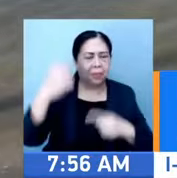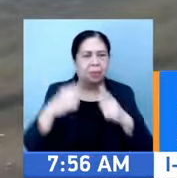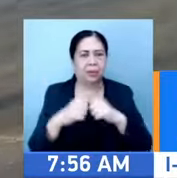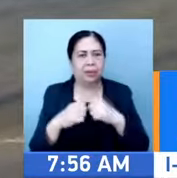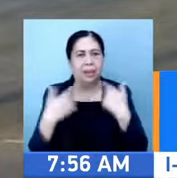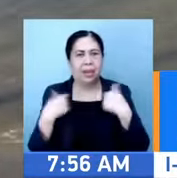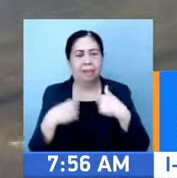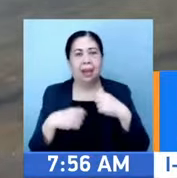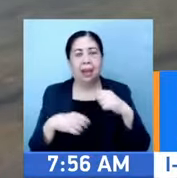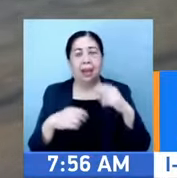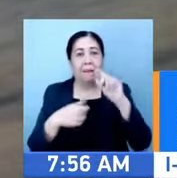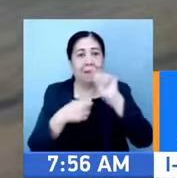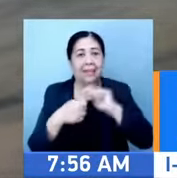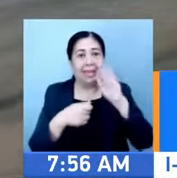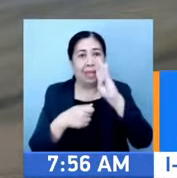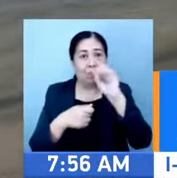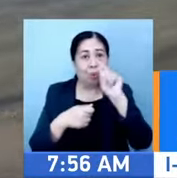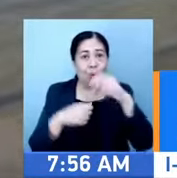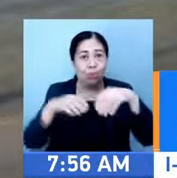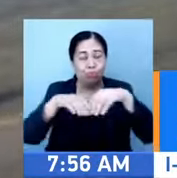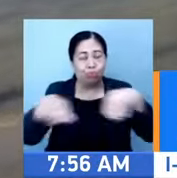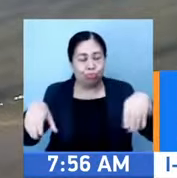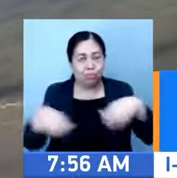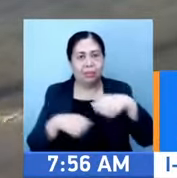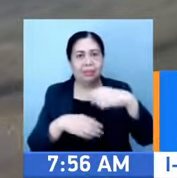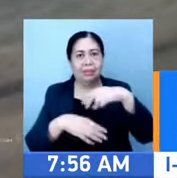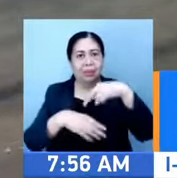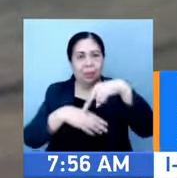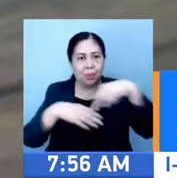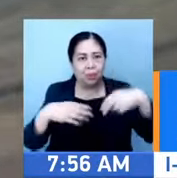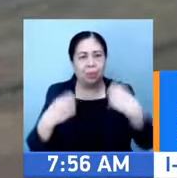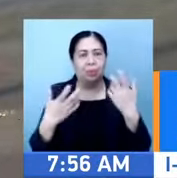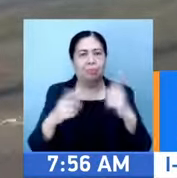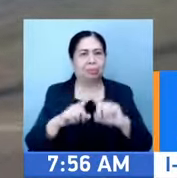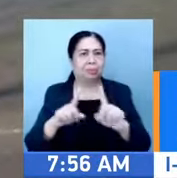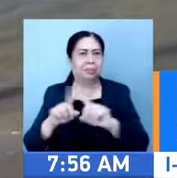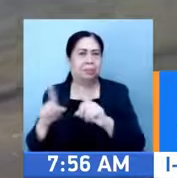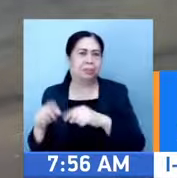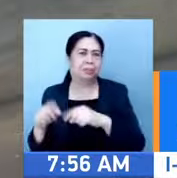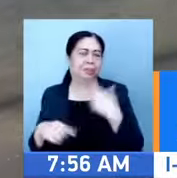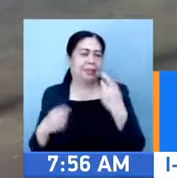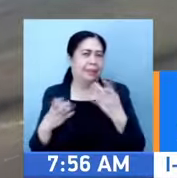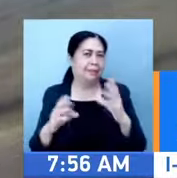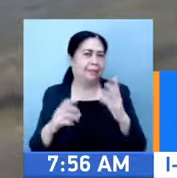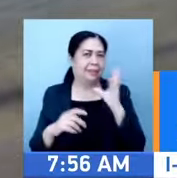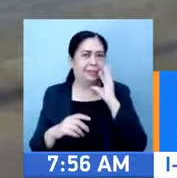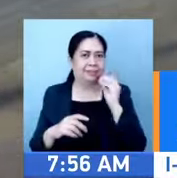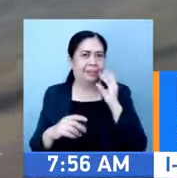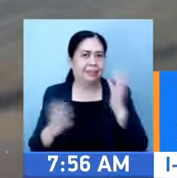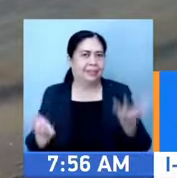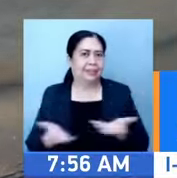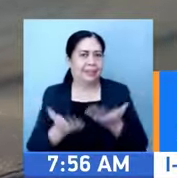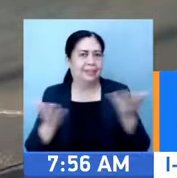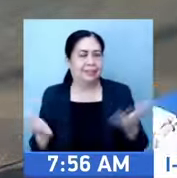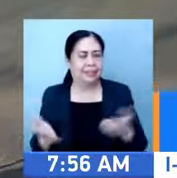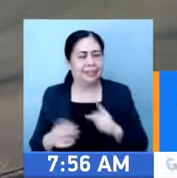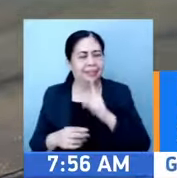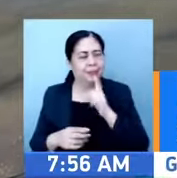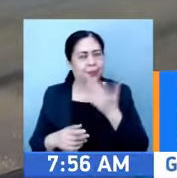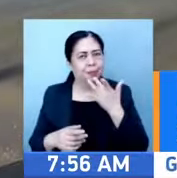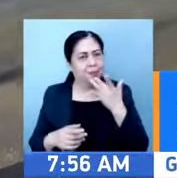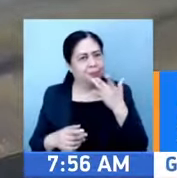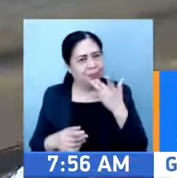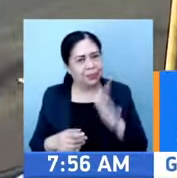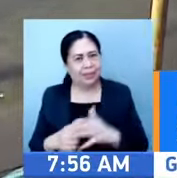ako, nakapag-flyboarding na which is the highlight of this experience. Sobrang saya. Ang hirap eh. Kung pwede